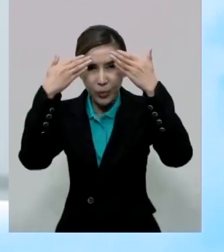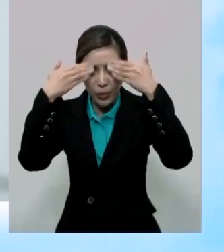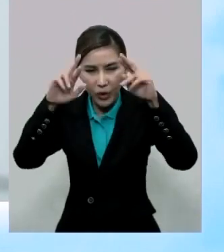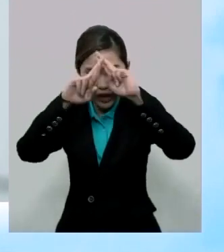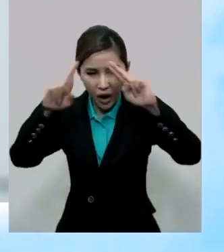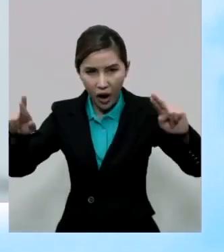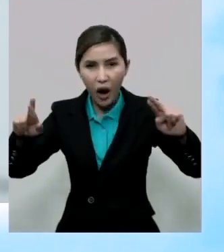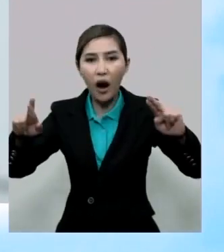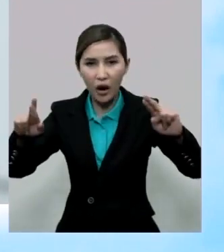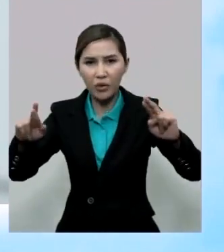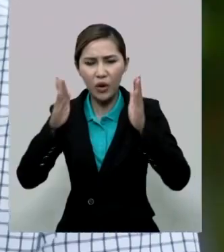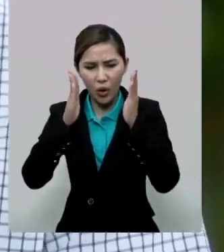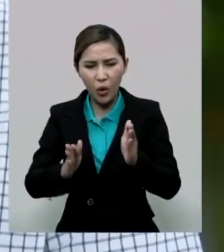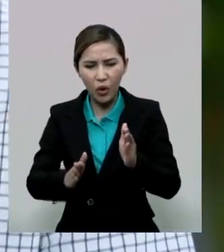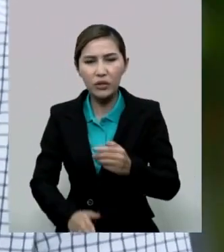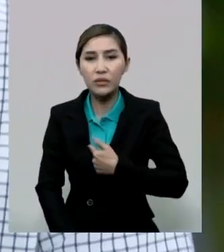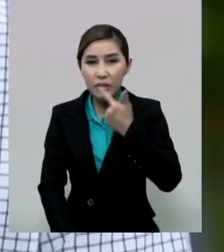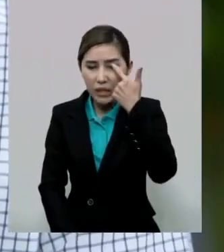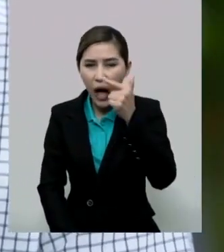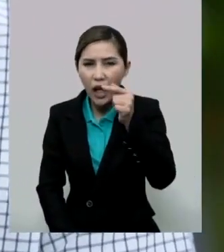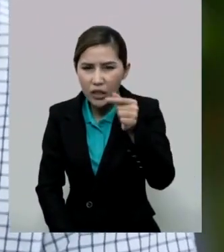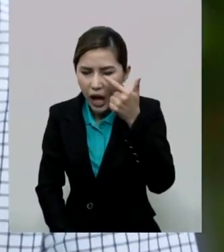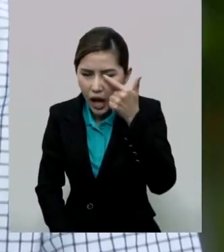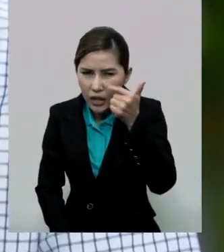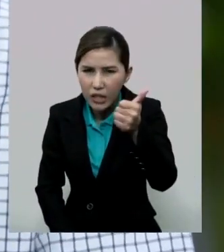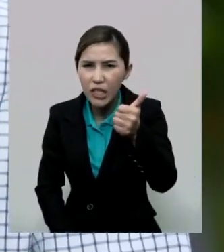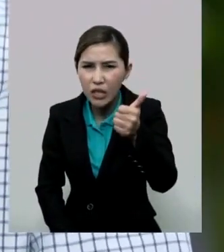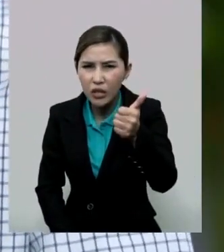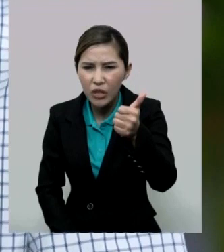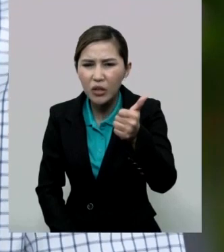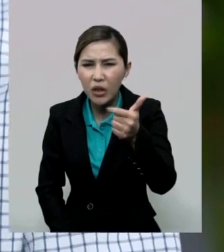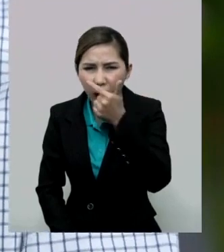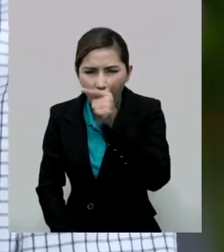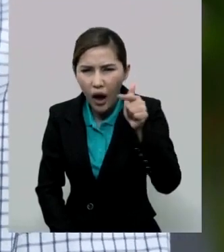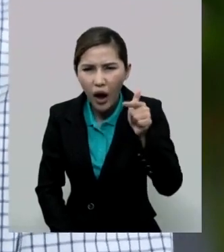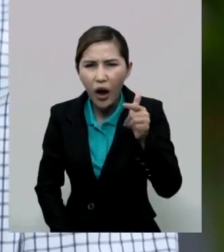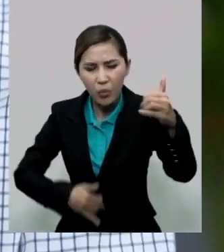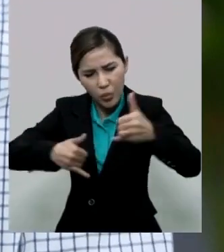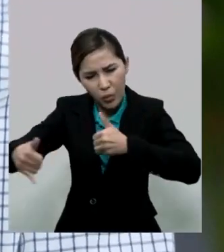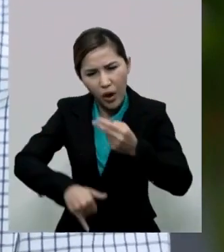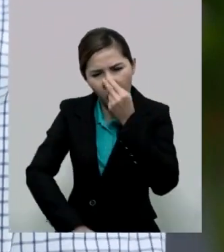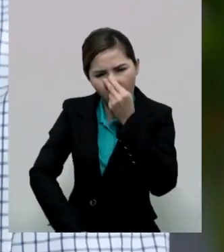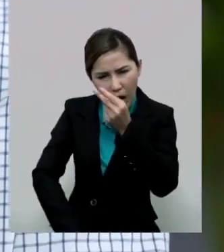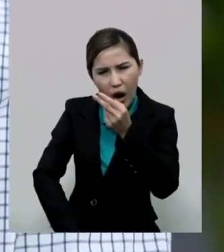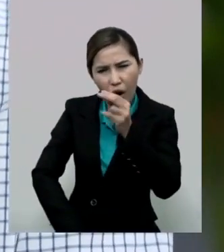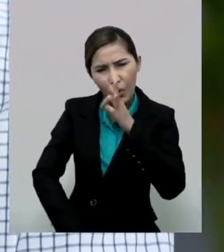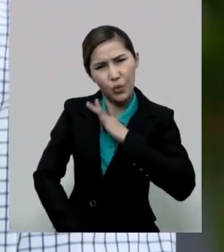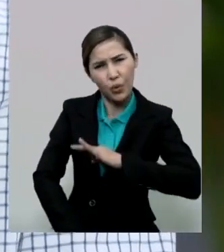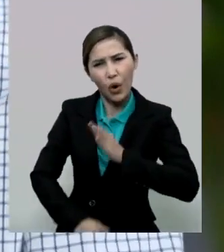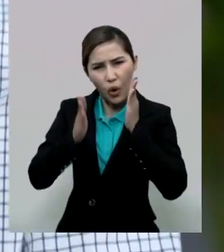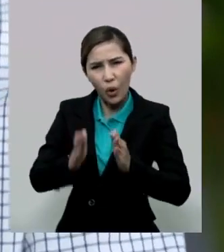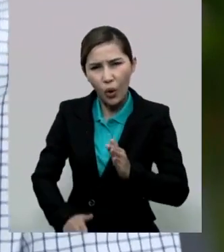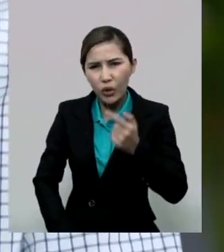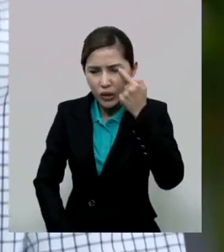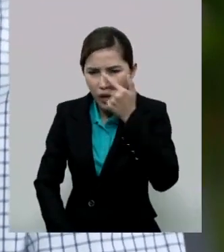ในร้านเป็นเพราะว่าอย่างสมมติเรามีคนที่มองเห็นได ้ คนภายหน้าหรือลูกค้าหรือสังคมเขาจะรู้สึกว่า